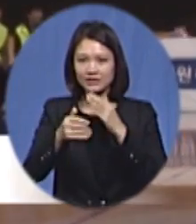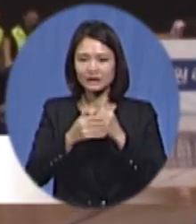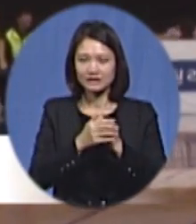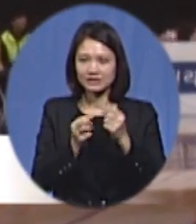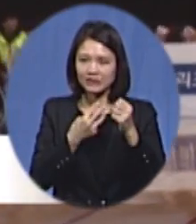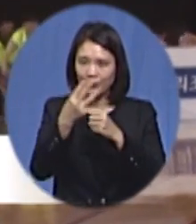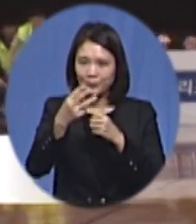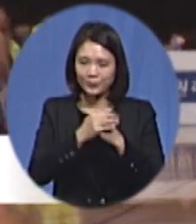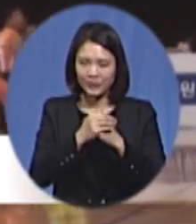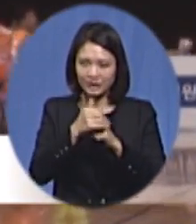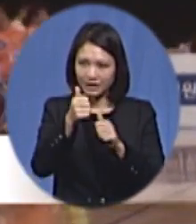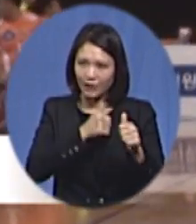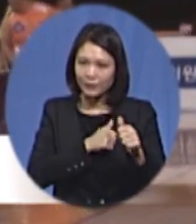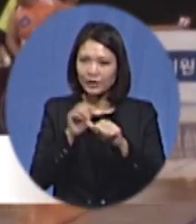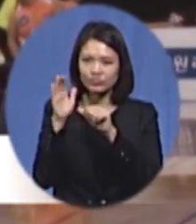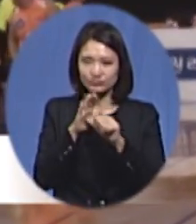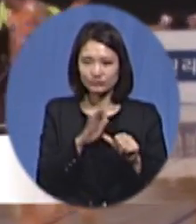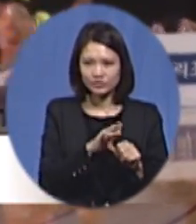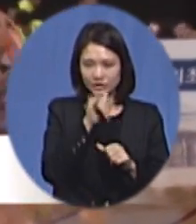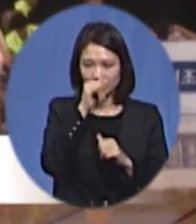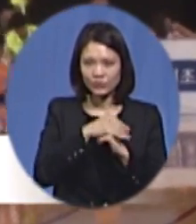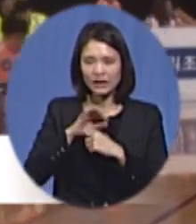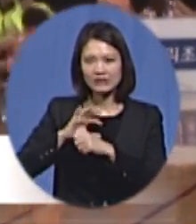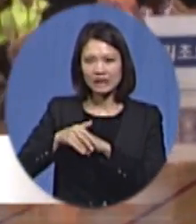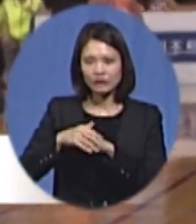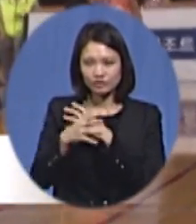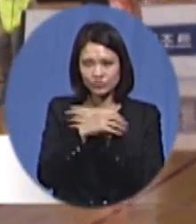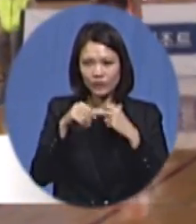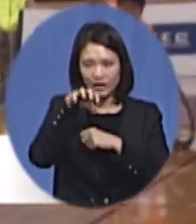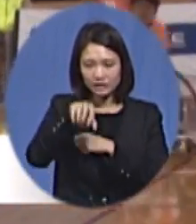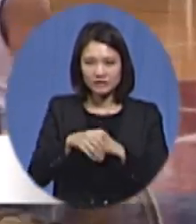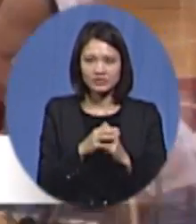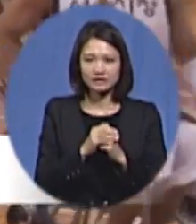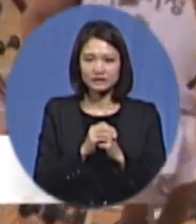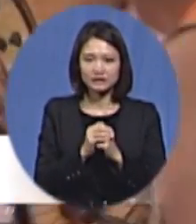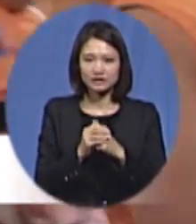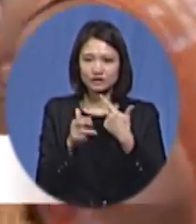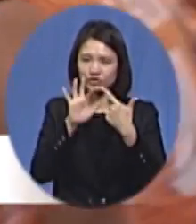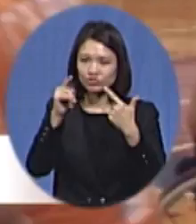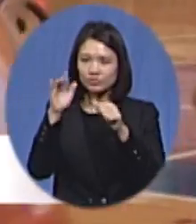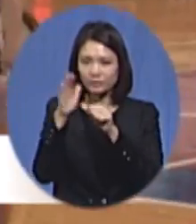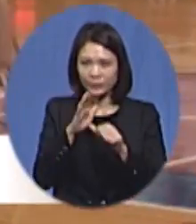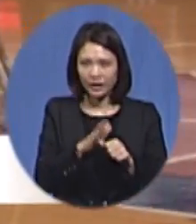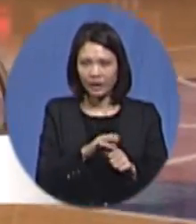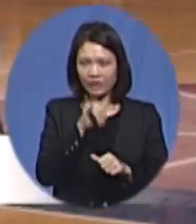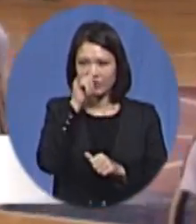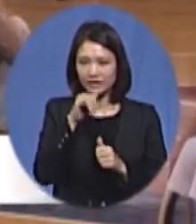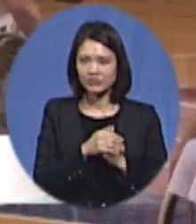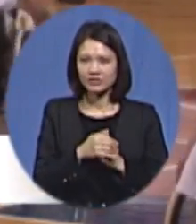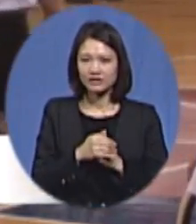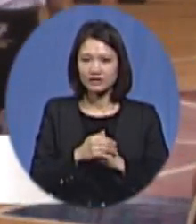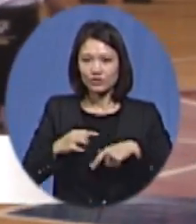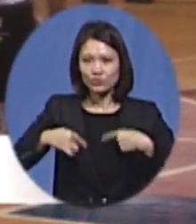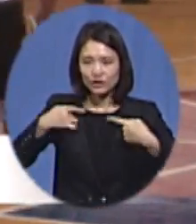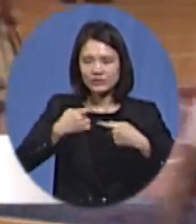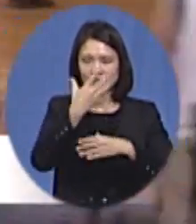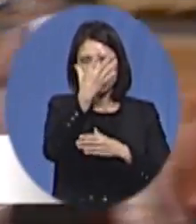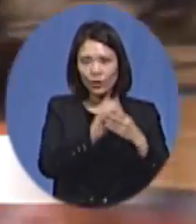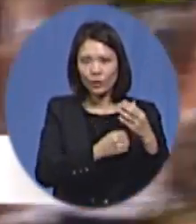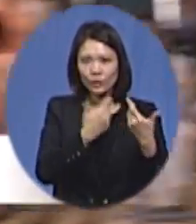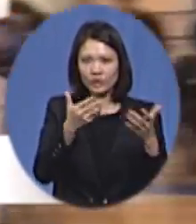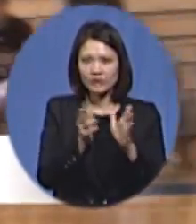3패로 접전을 벌이고 있고 대구 광역시청 휠체어 농구단은 6패를 했습니다. 한편 휠체어